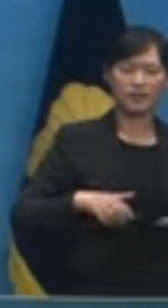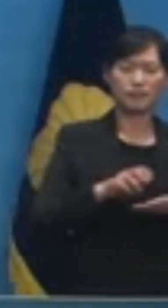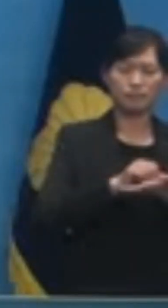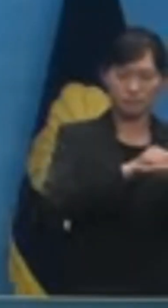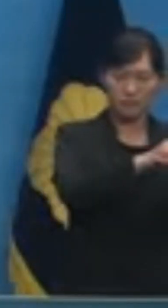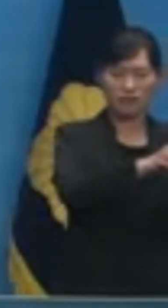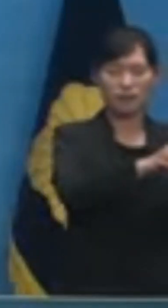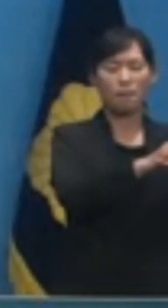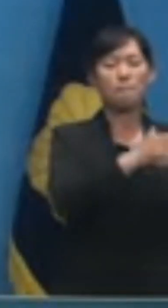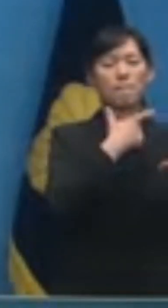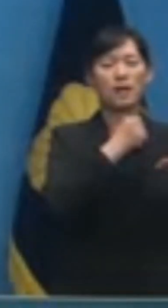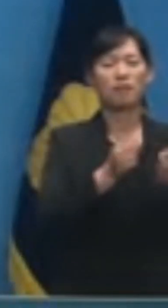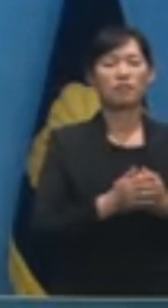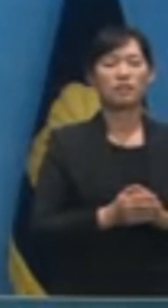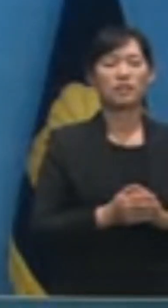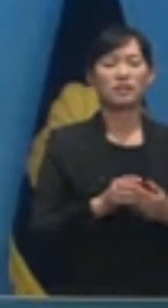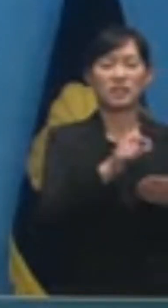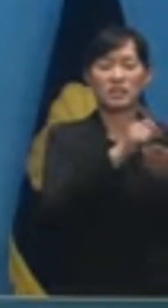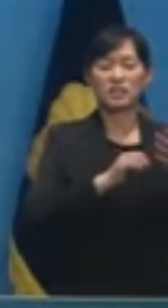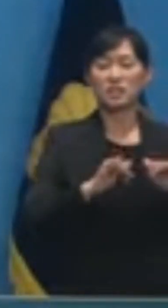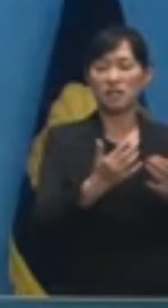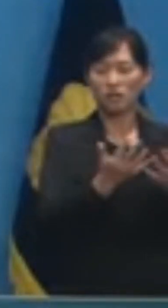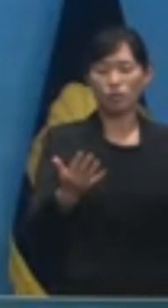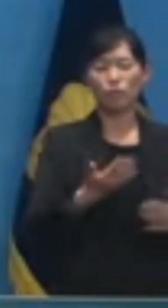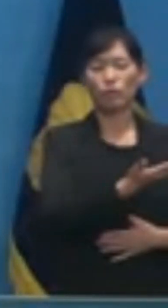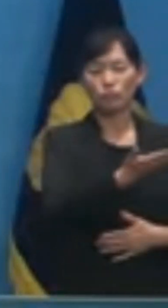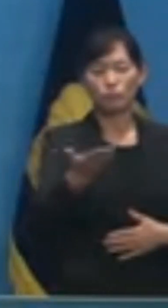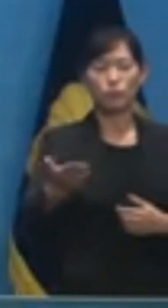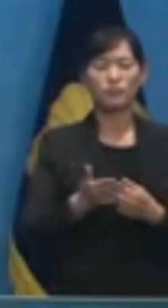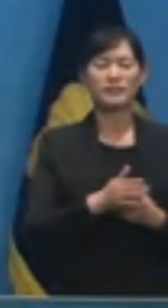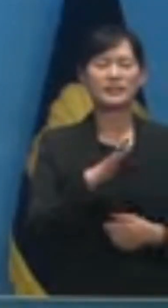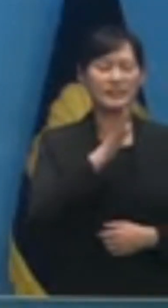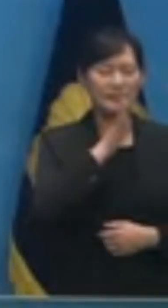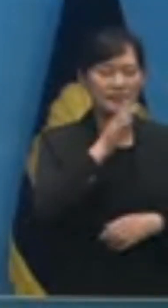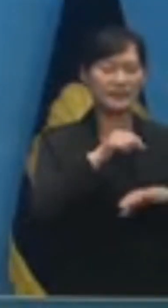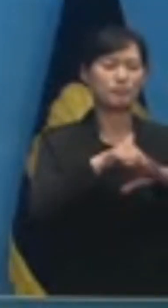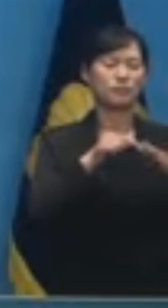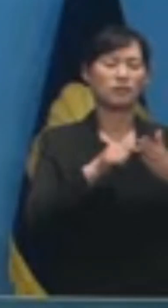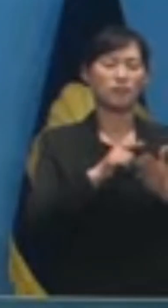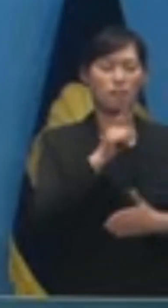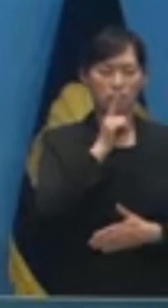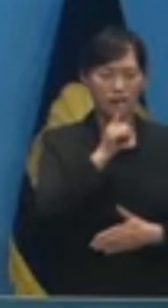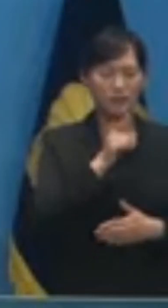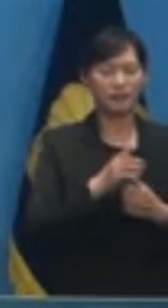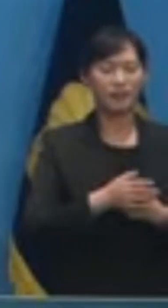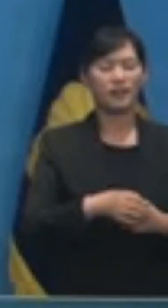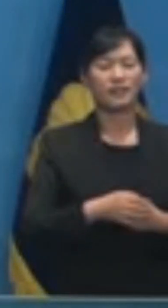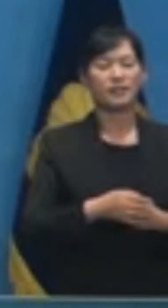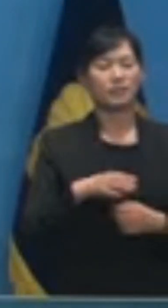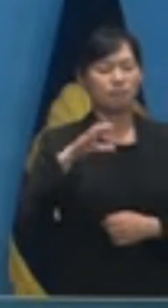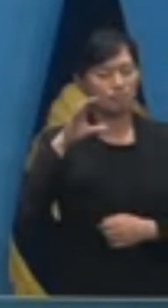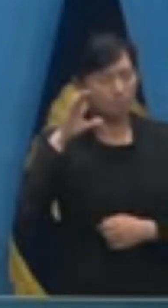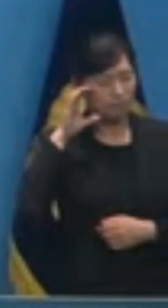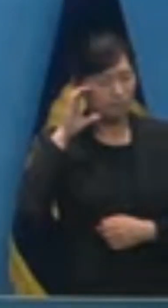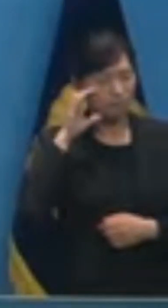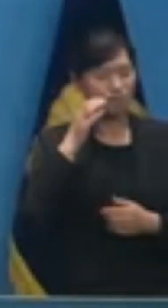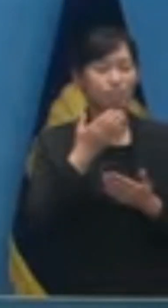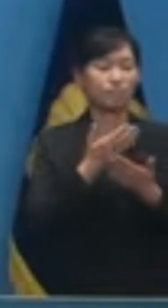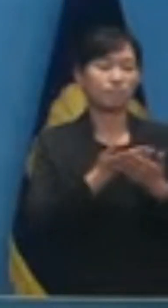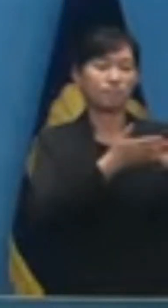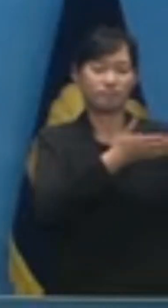채택되기를 소망합니다. 기자 여러분들께서도 이분들의 진심과 목소리에 깊이 귀 기울여